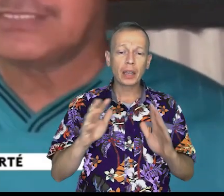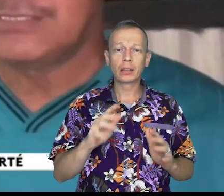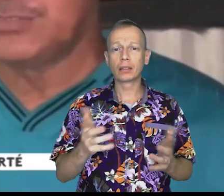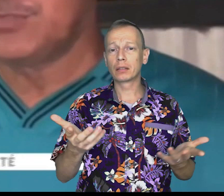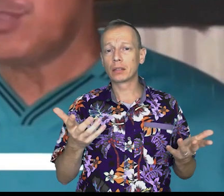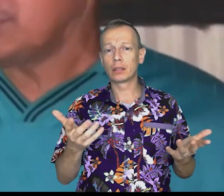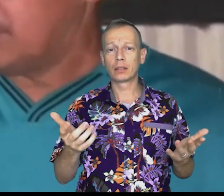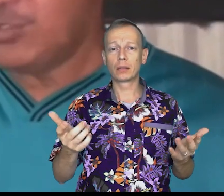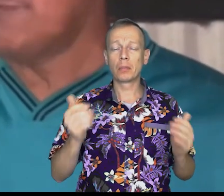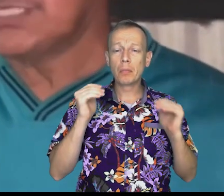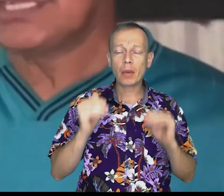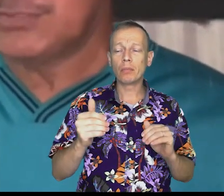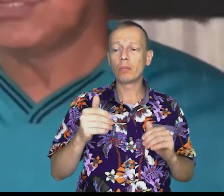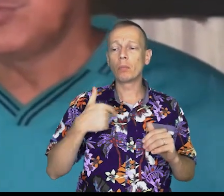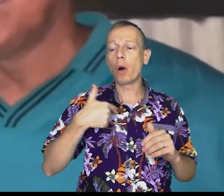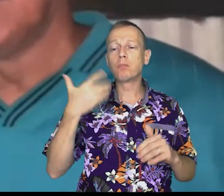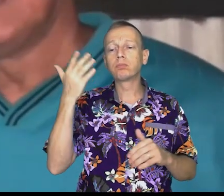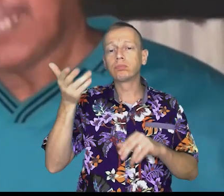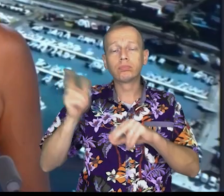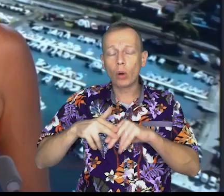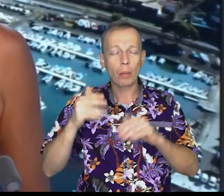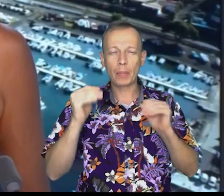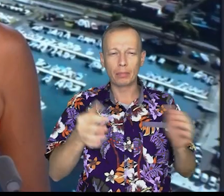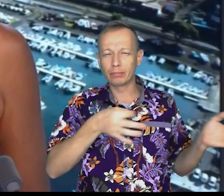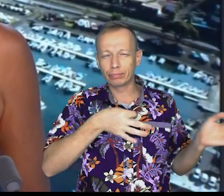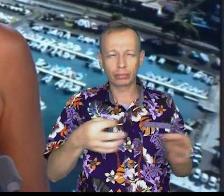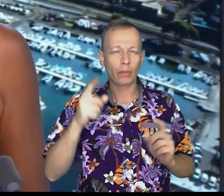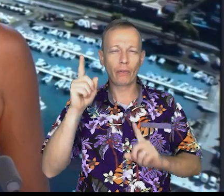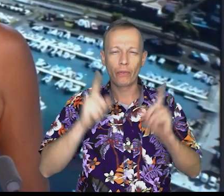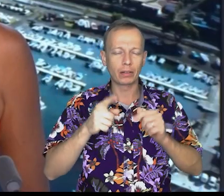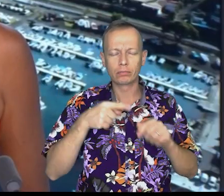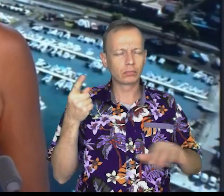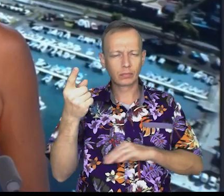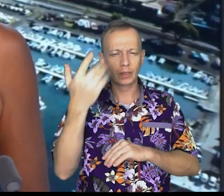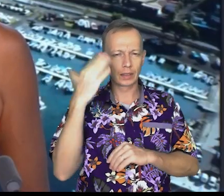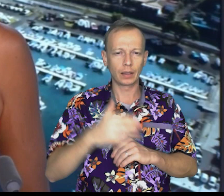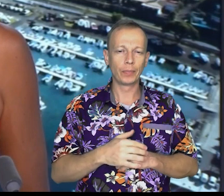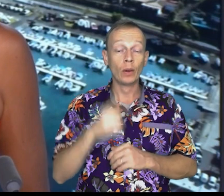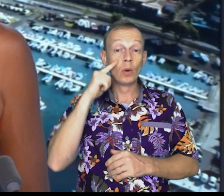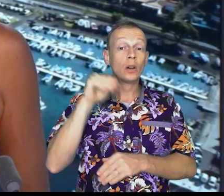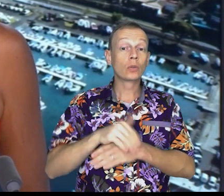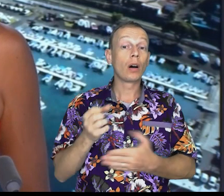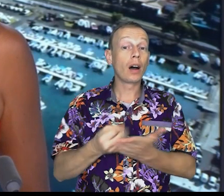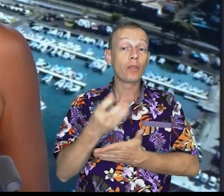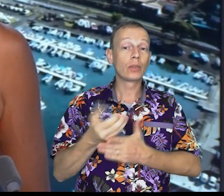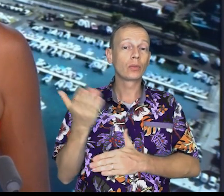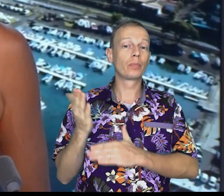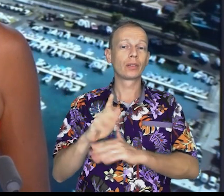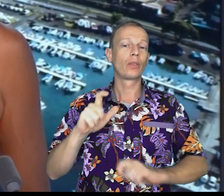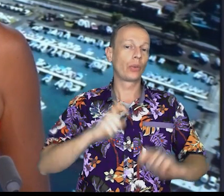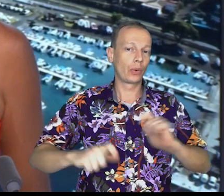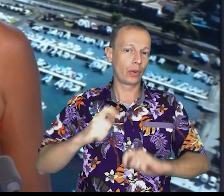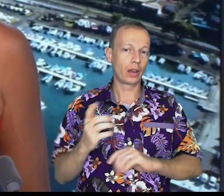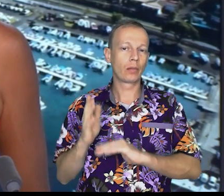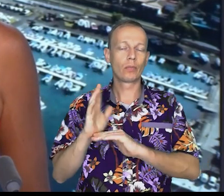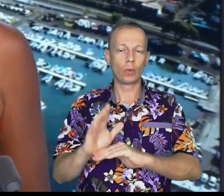pas de ce monde, mais le Riva, ça restera toujours. Retrouvez votre journal de ce soir qui vous sera présenté comme tous les soirs. Pachik Itat et Iva